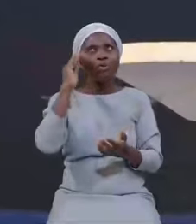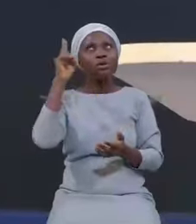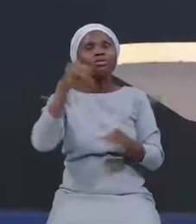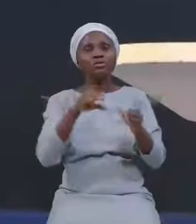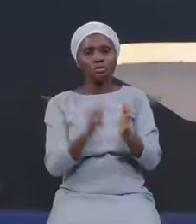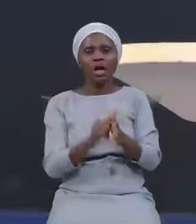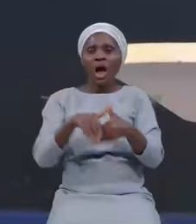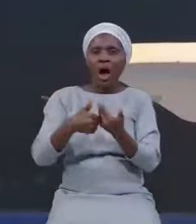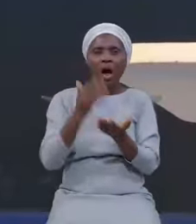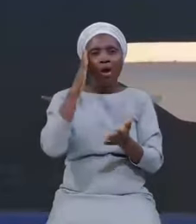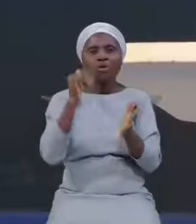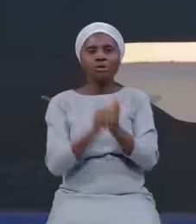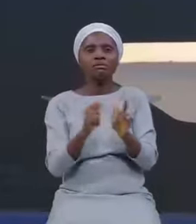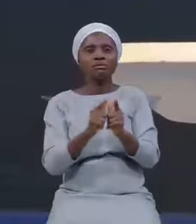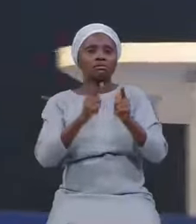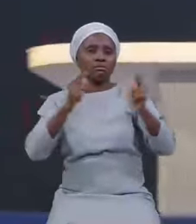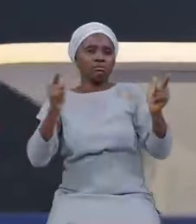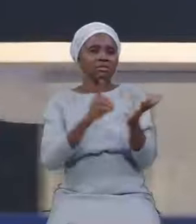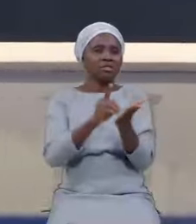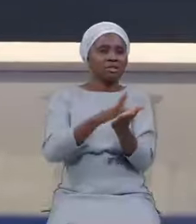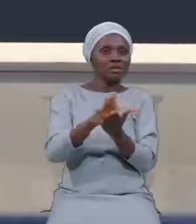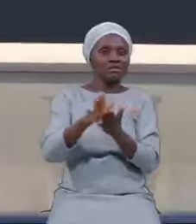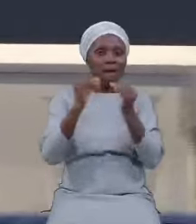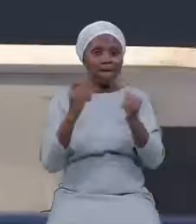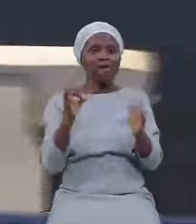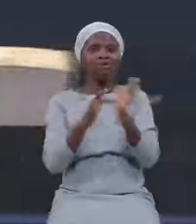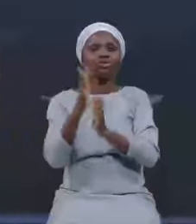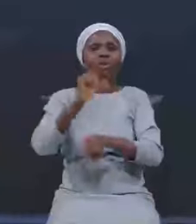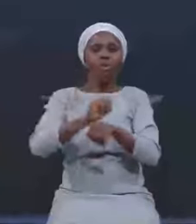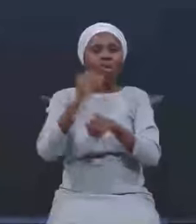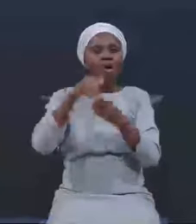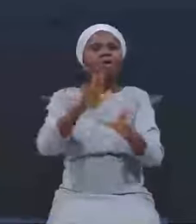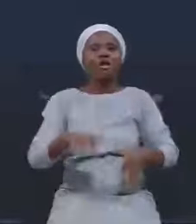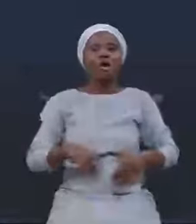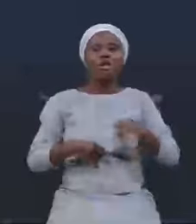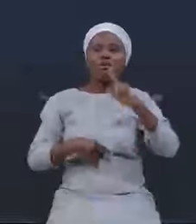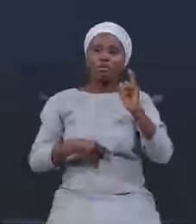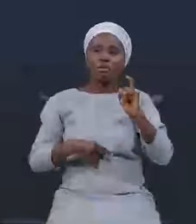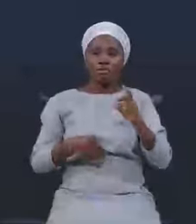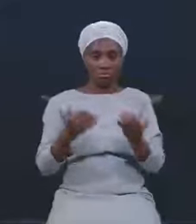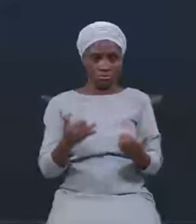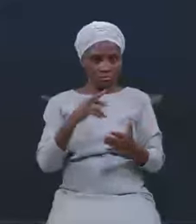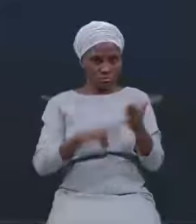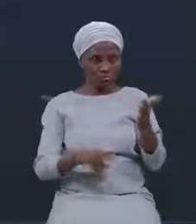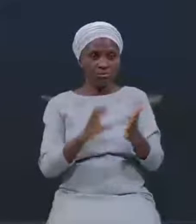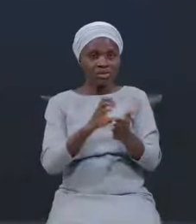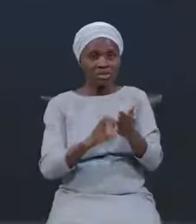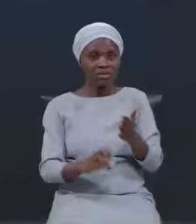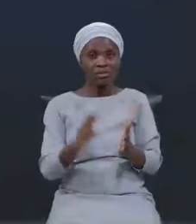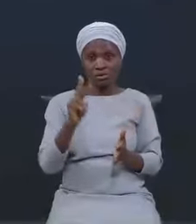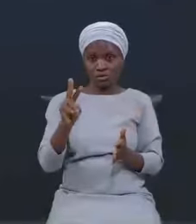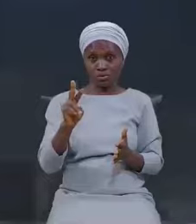de Jésus agira-t-elle dans ta vie? Voyons le chapitre 2. Lisons ici le verset